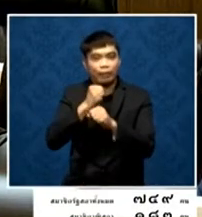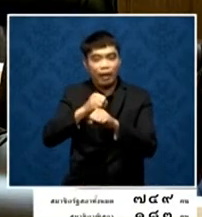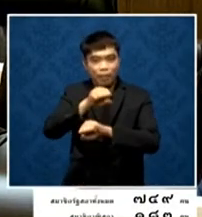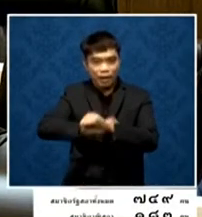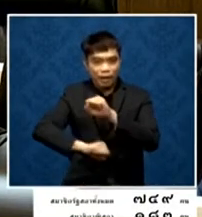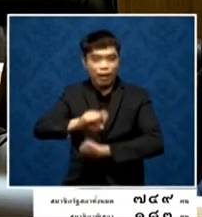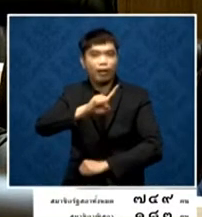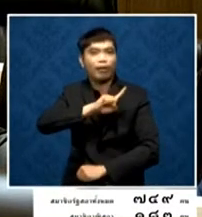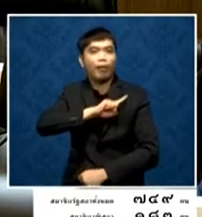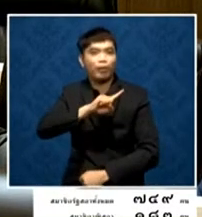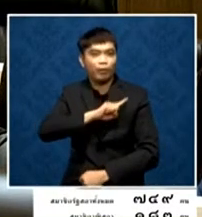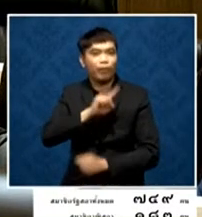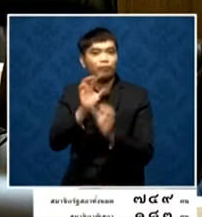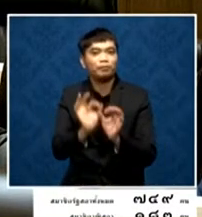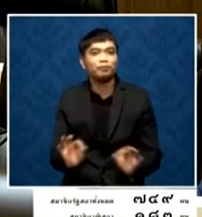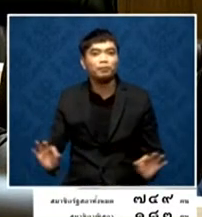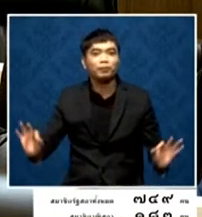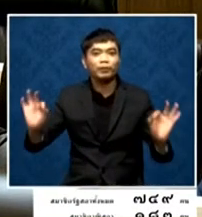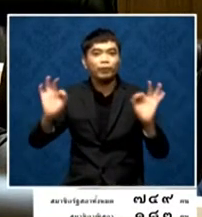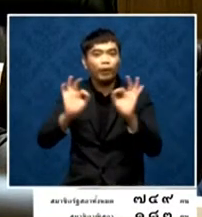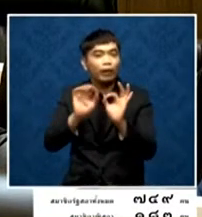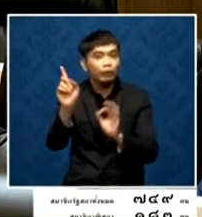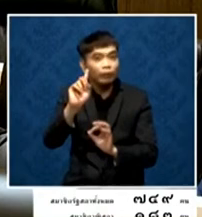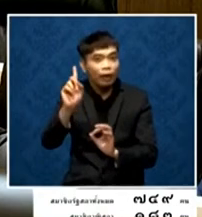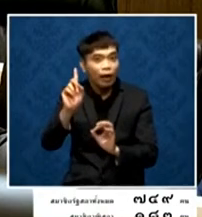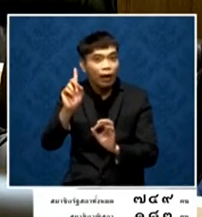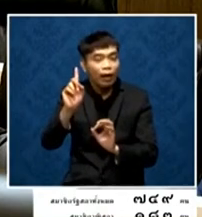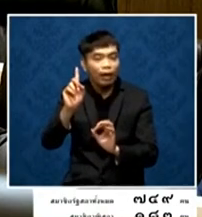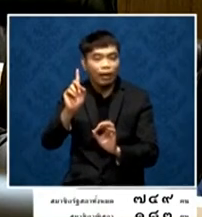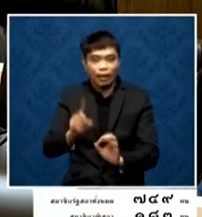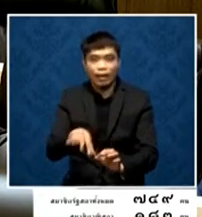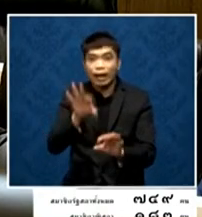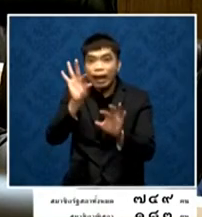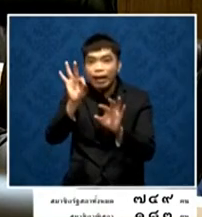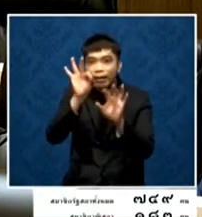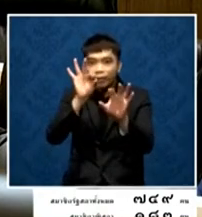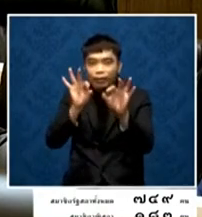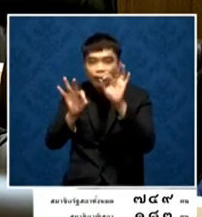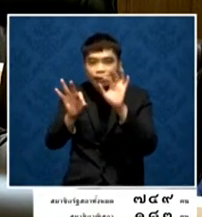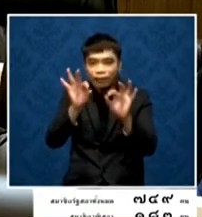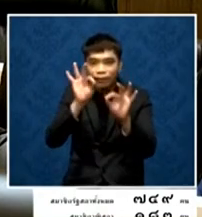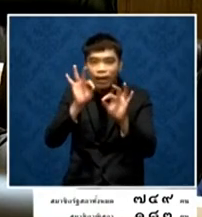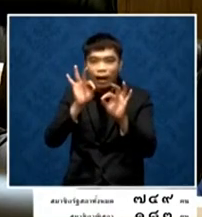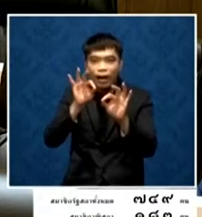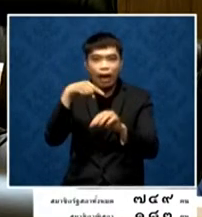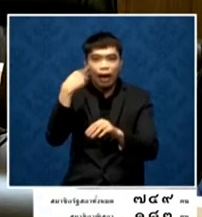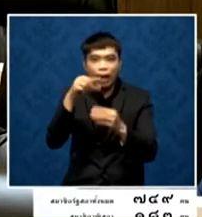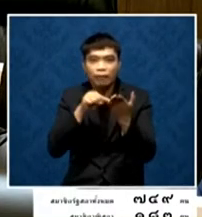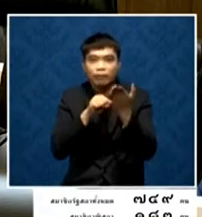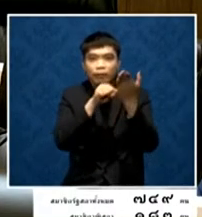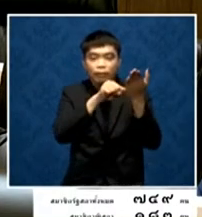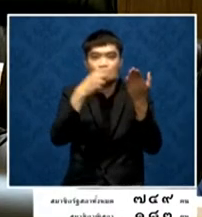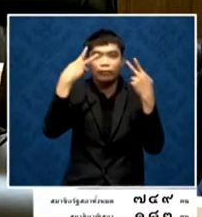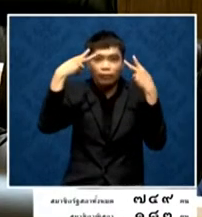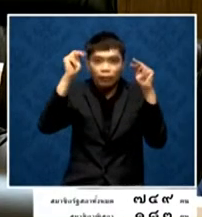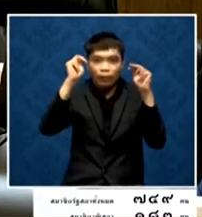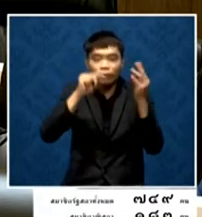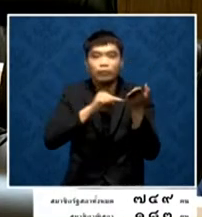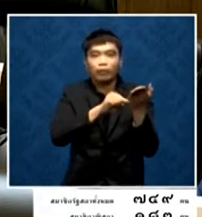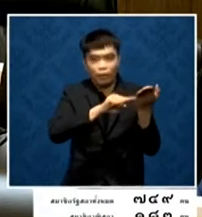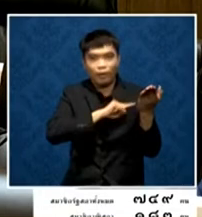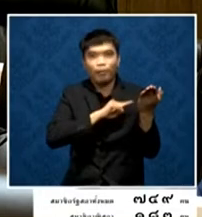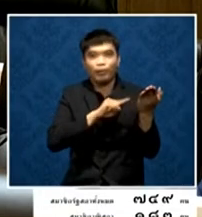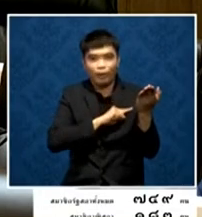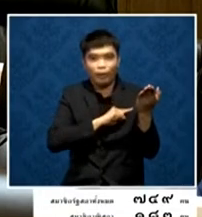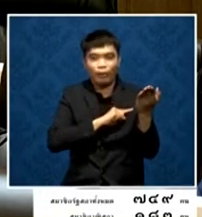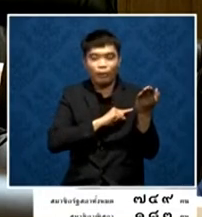าวที่พยายามจะสอบถามกับสวบางท่านนะฮะอย่างเช่นคุณจเดชอินสว่